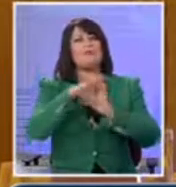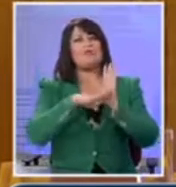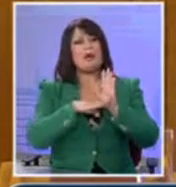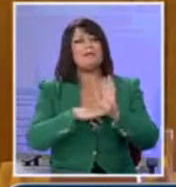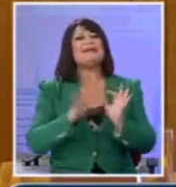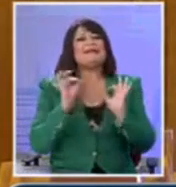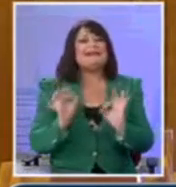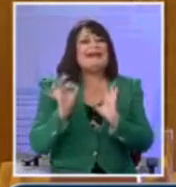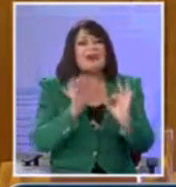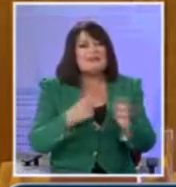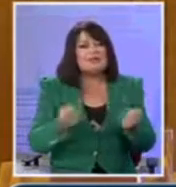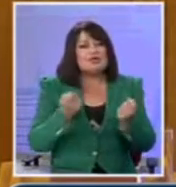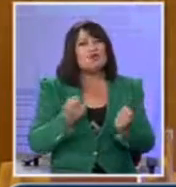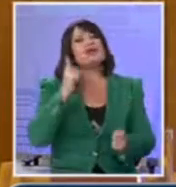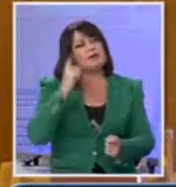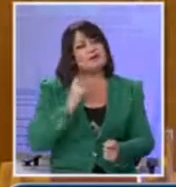ακριβώς συνέβαινε.